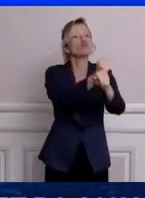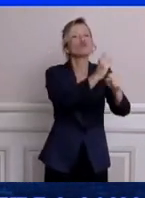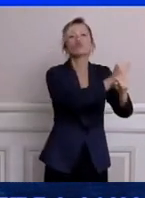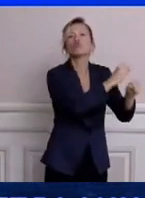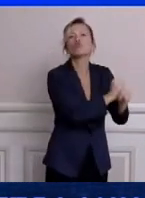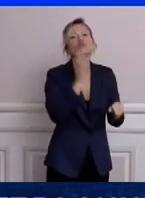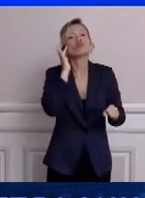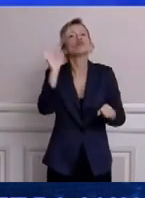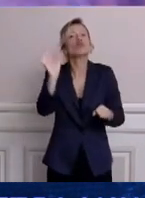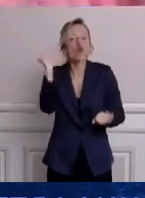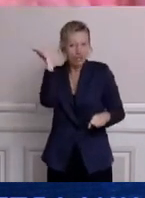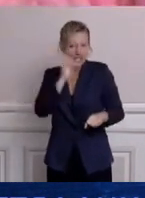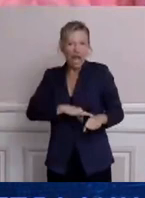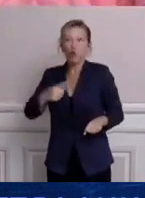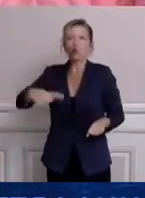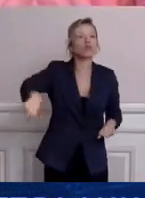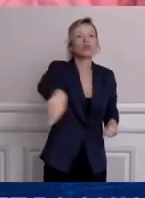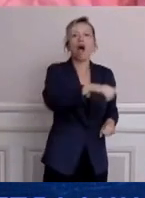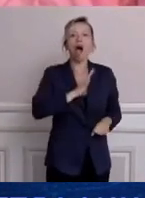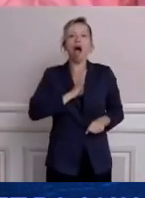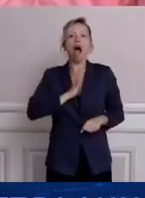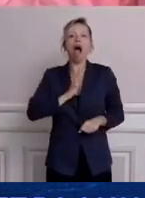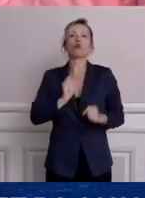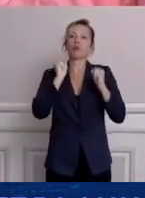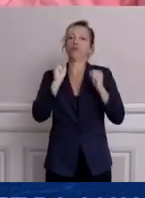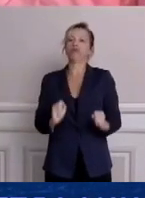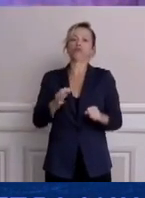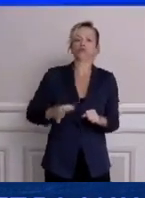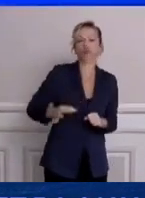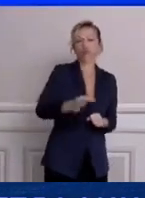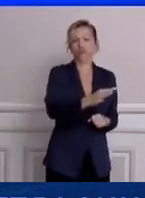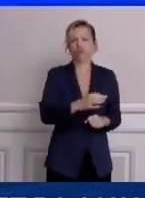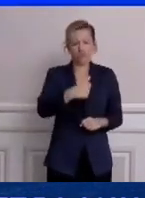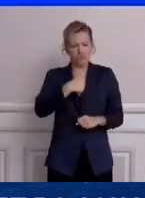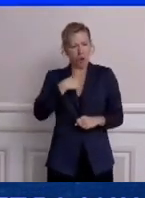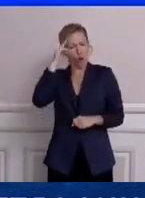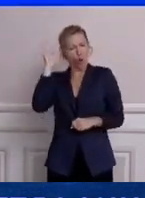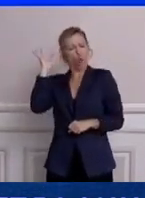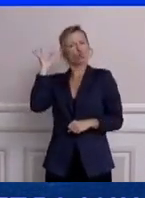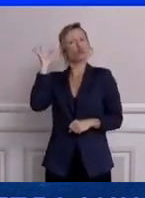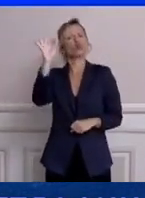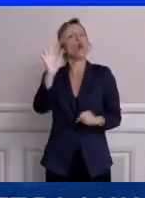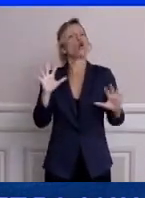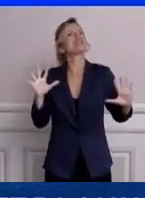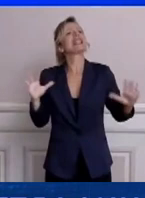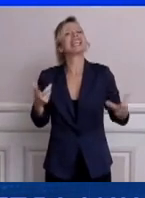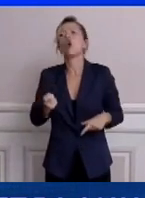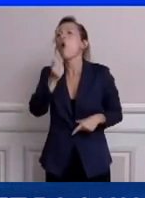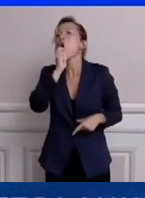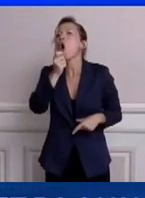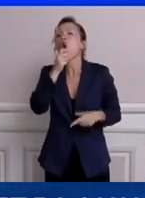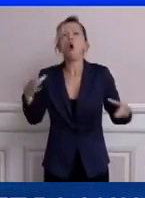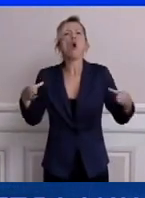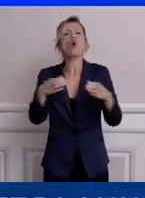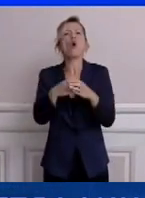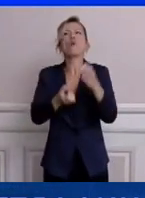εργάζονται τελικά για το δικό σας το καλό. Ο σκοπός μου δεν είναι να αποκομίσω κομματικά